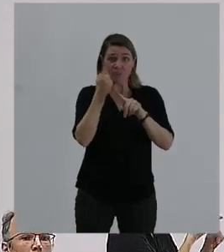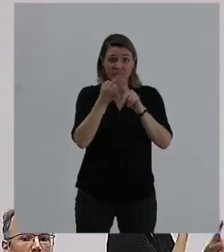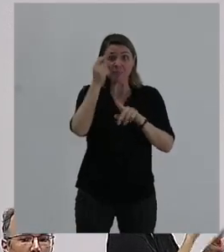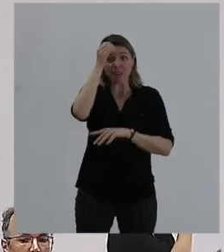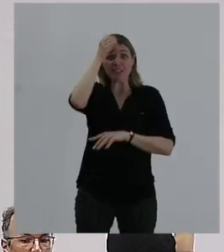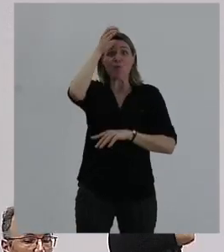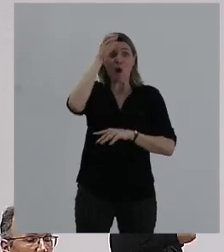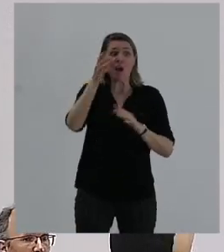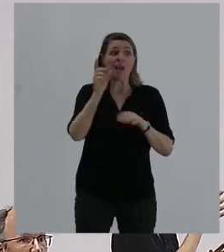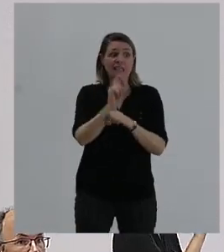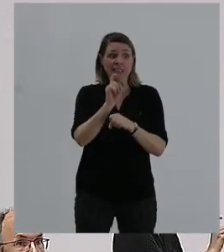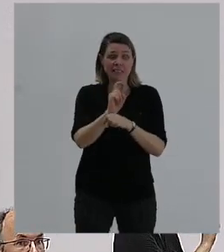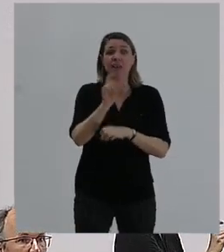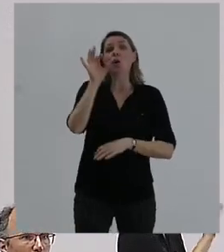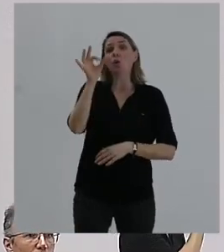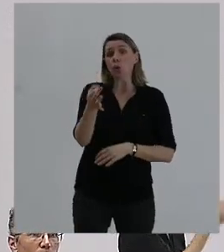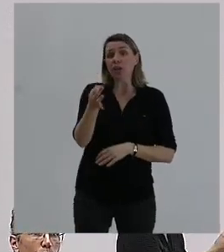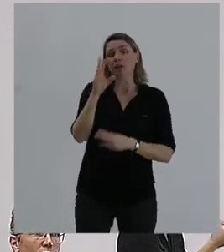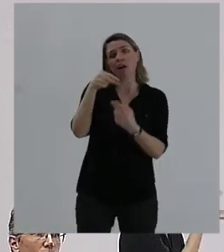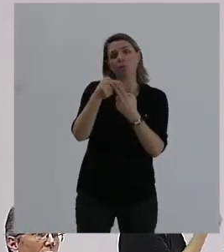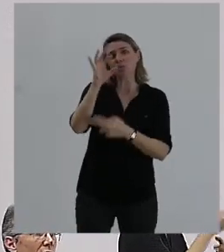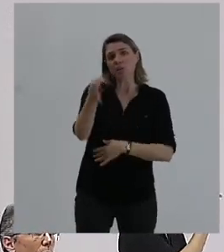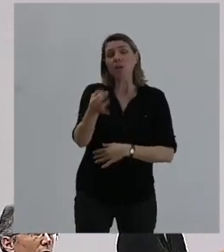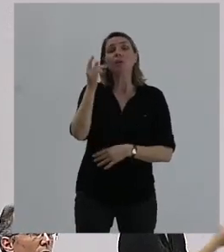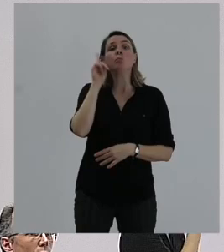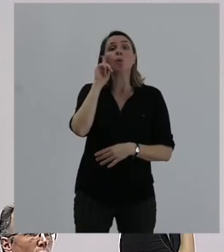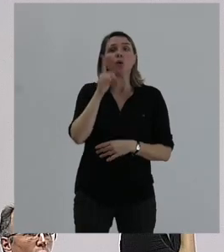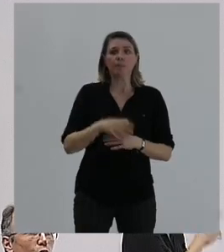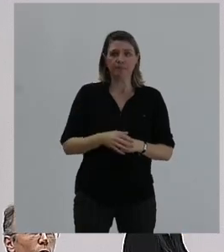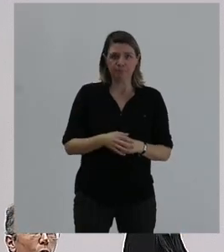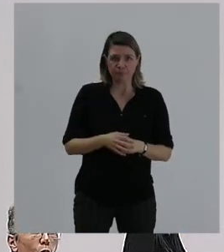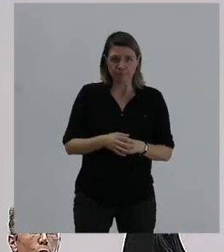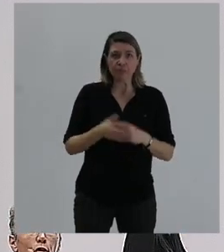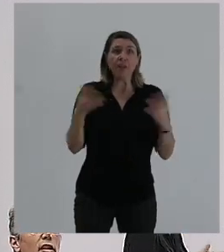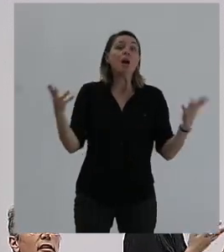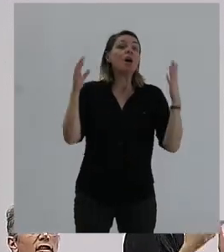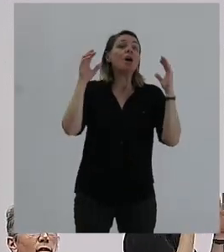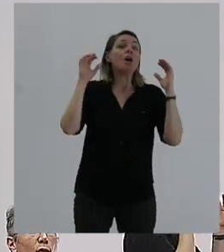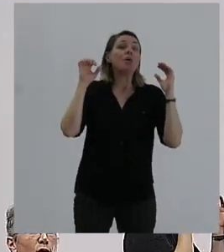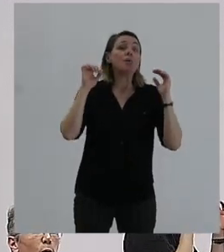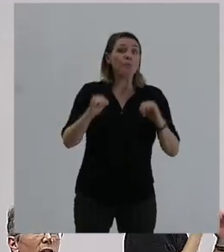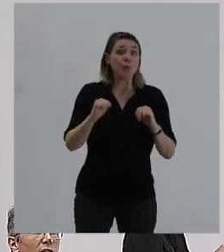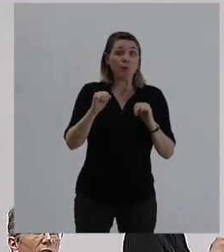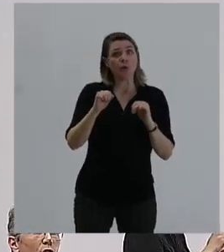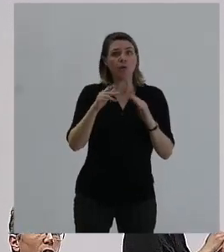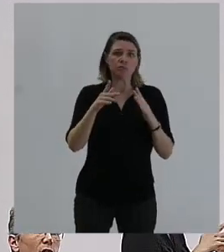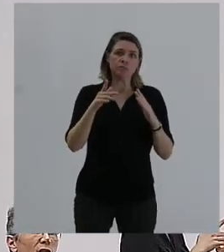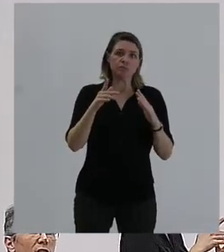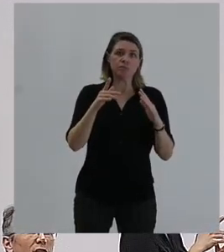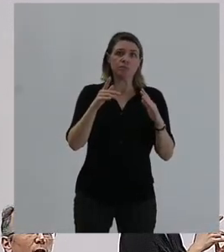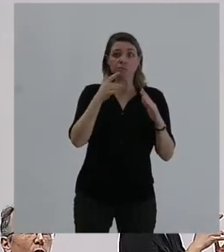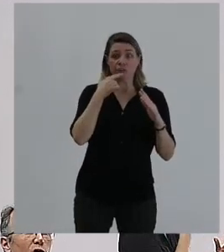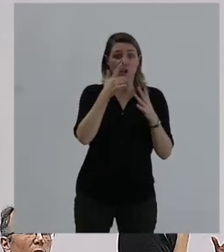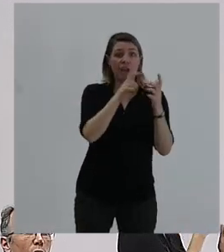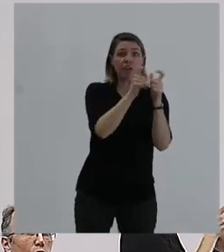critiques? Il me semble que la réponse est oui, pour une raison très simple, qui est que on peut considérer qu'il s'agit d'une fonction partagée avec l'ensemble